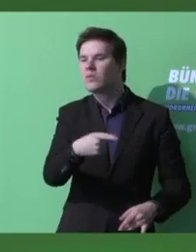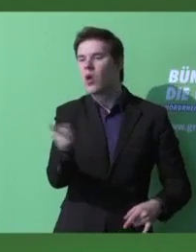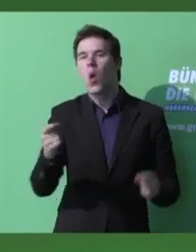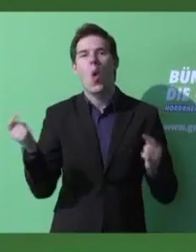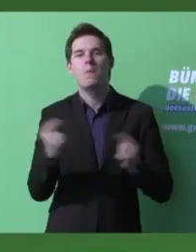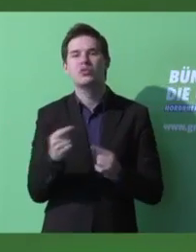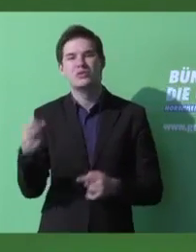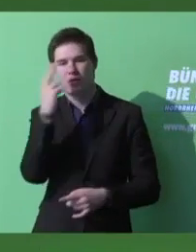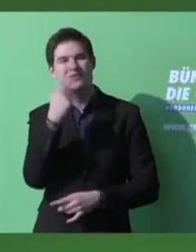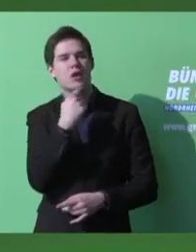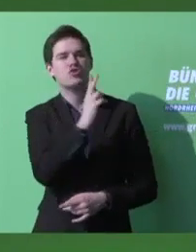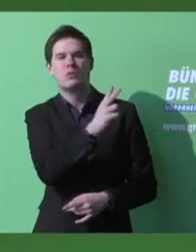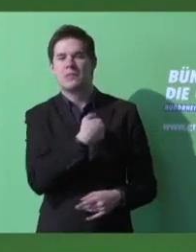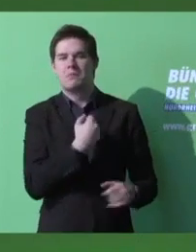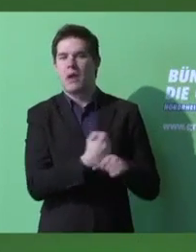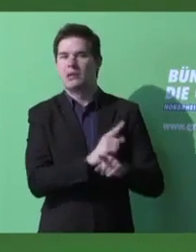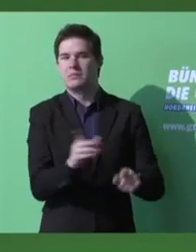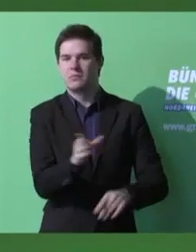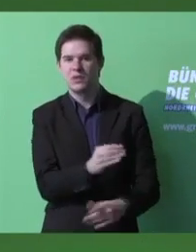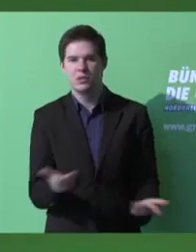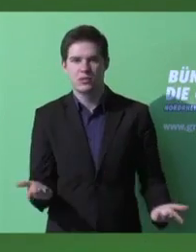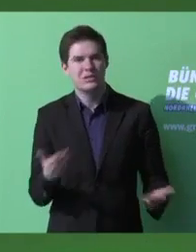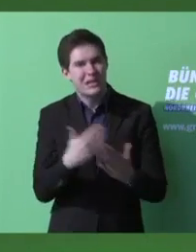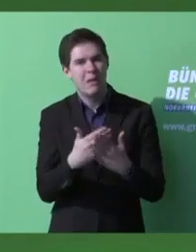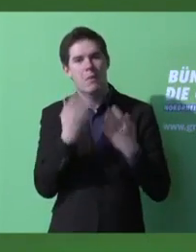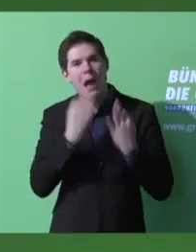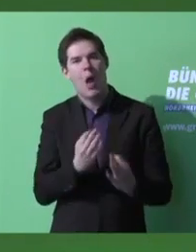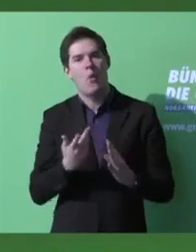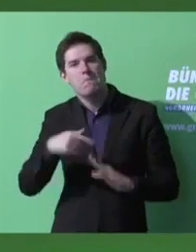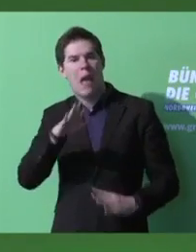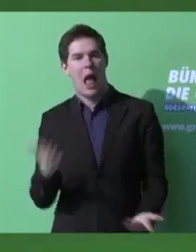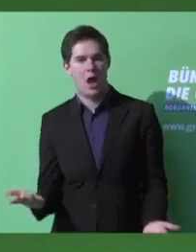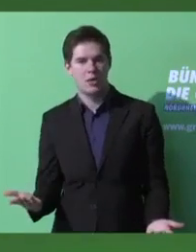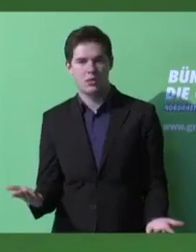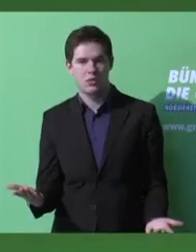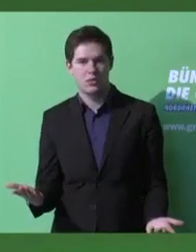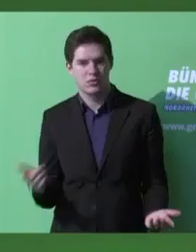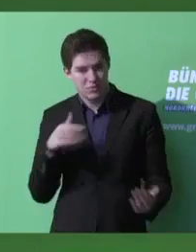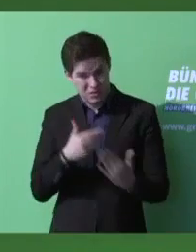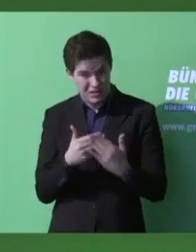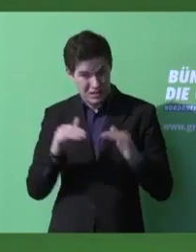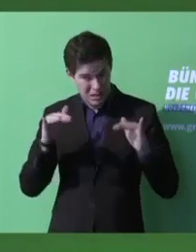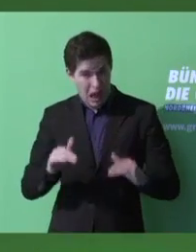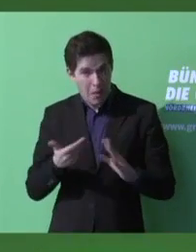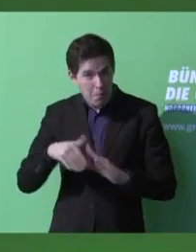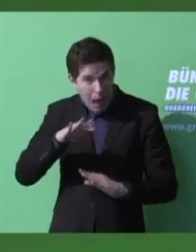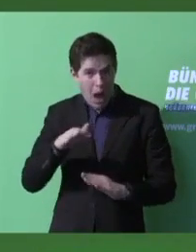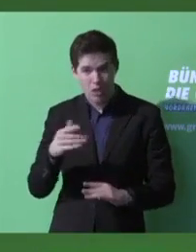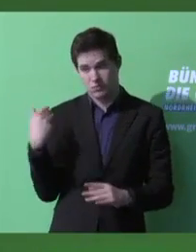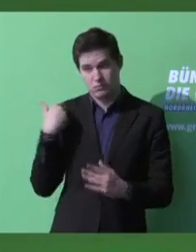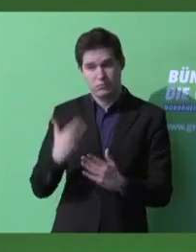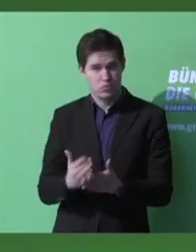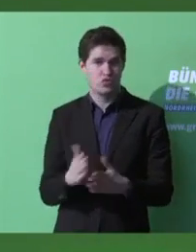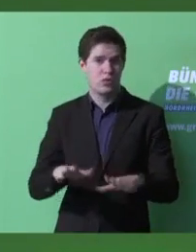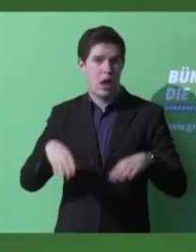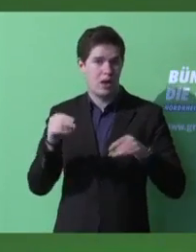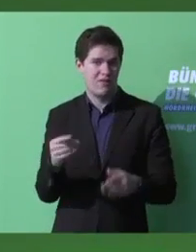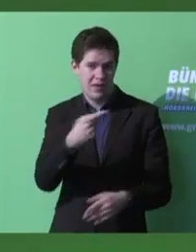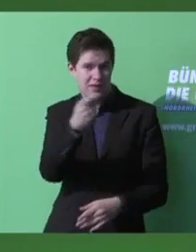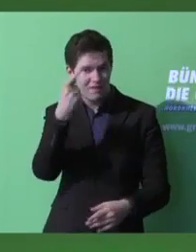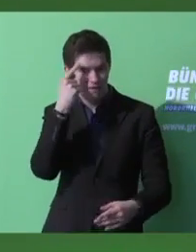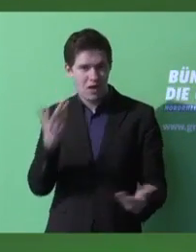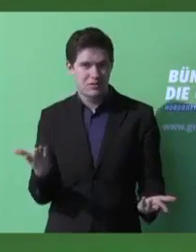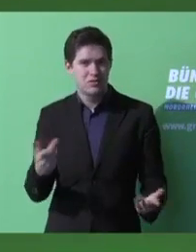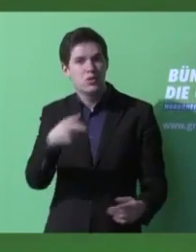mit, deswegen brauchen wir dafür eine Mehrheit. Und mit dieser Mehrheit haben wir angefangen, ihr wisst das, wir haben